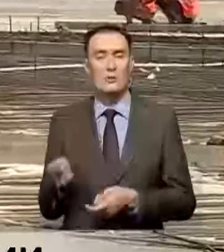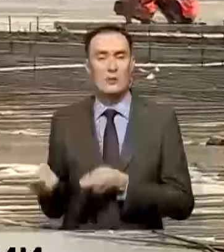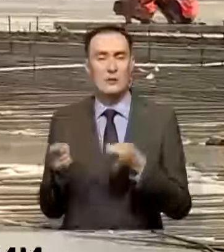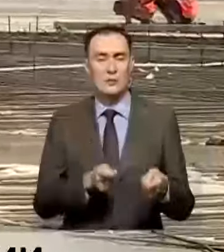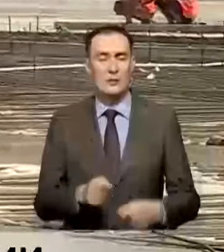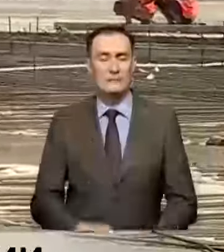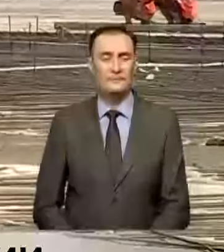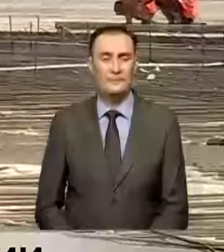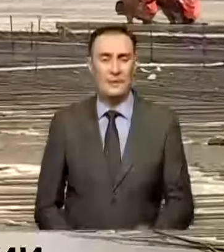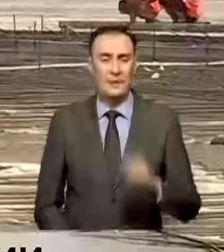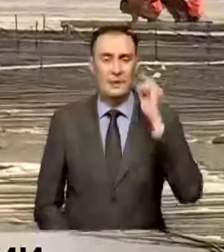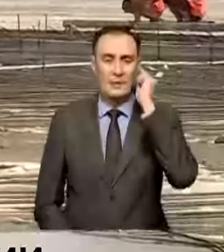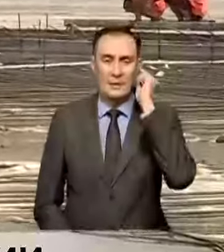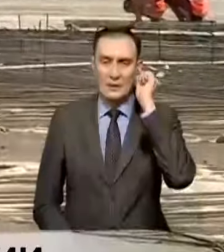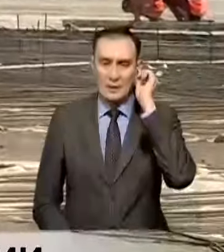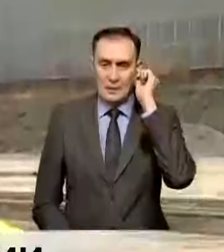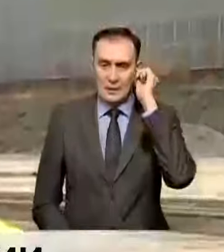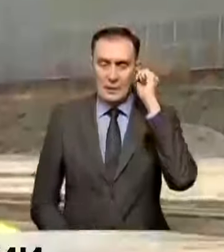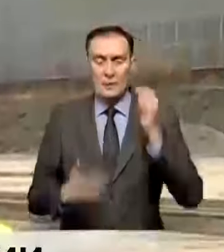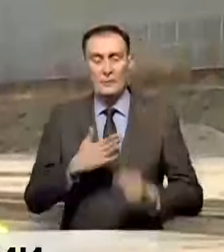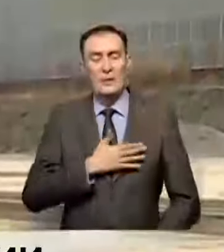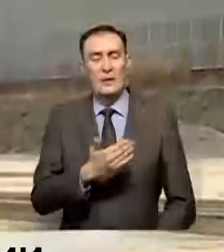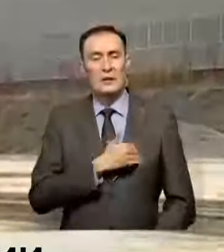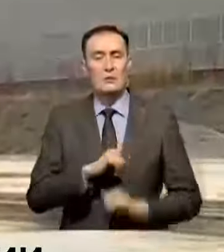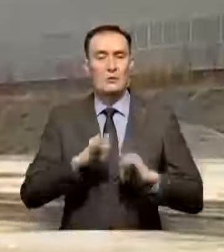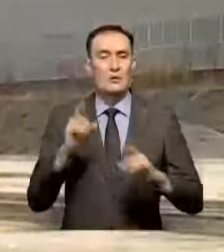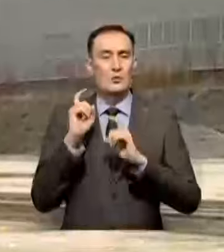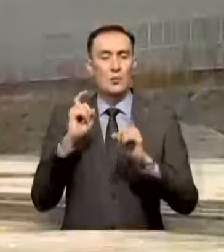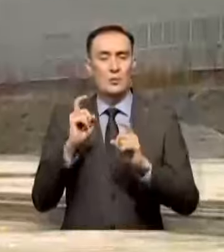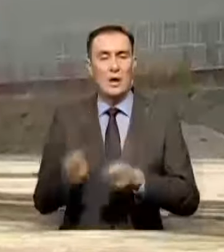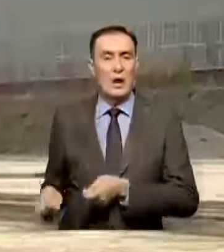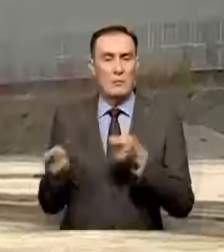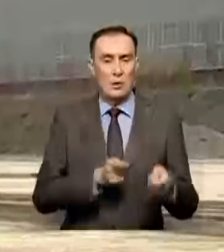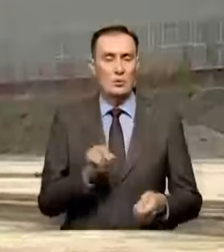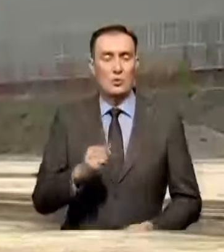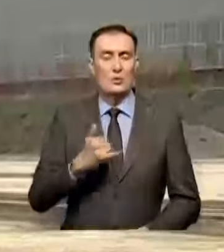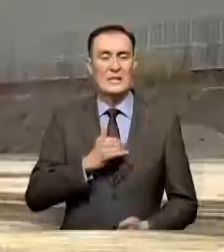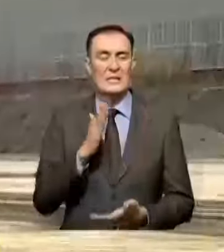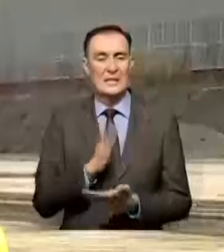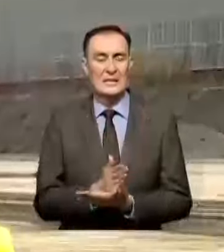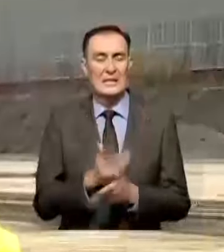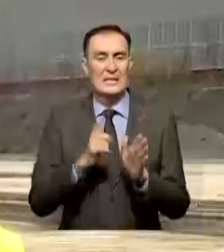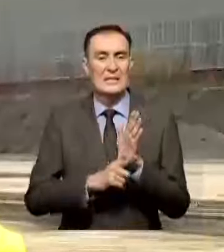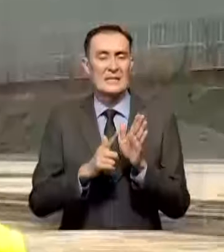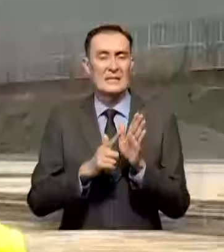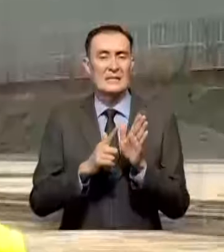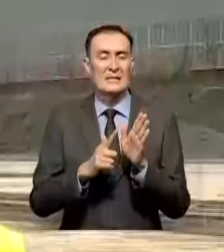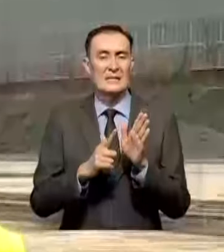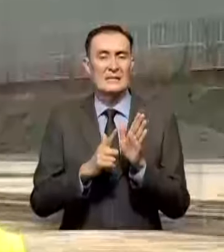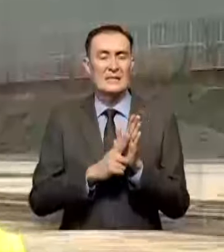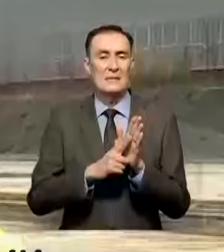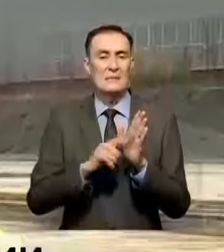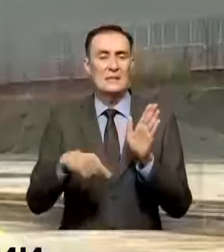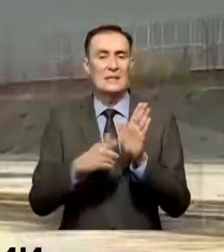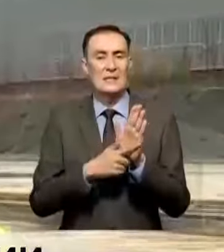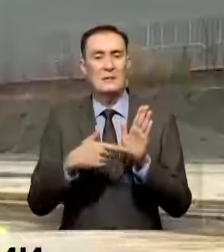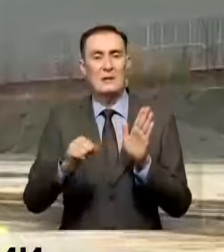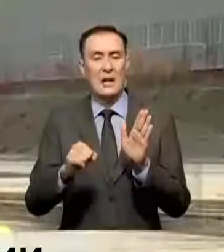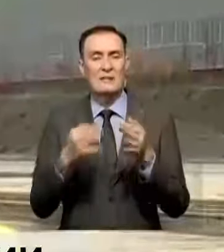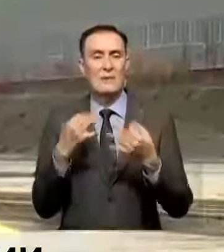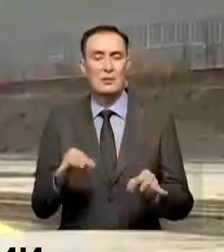Мы хотим увеличить свой грузооборот. Таким образом, мы посмотрели, что у нас присутствует 7,7 гектара свободных площадей,